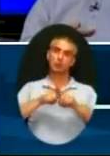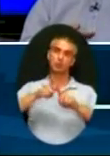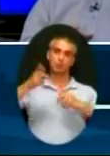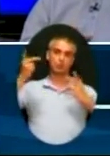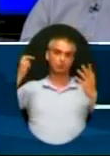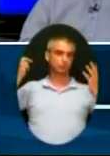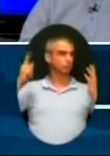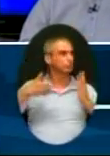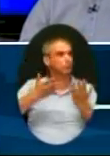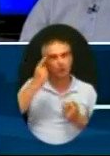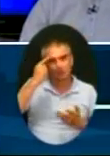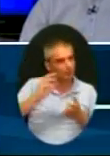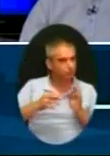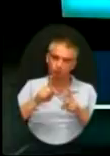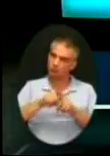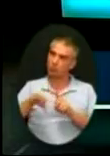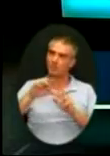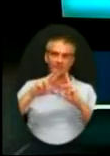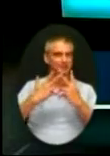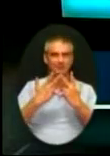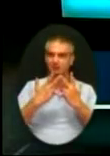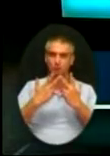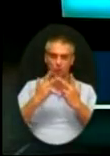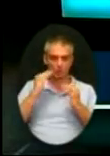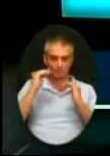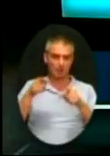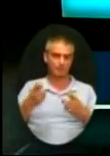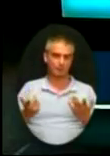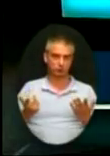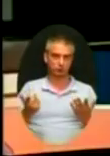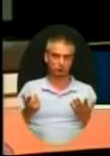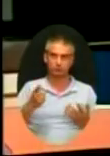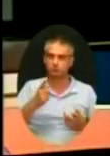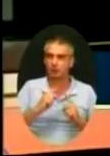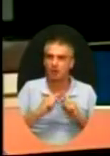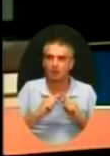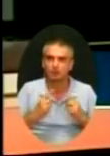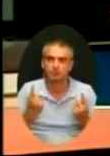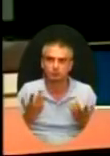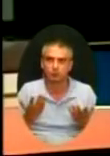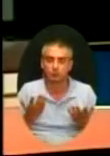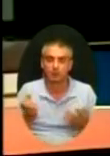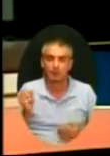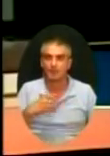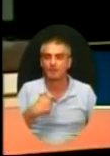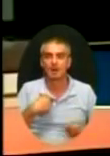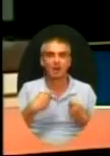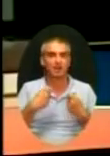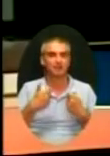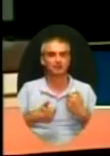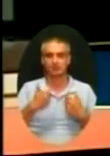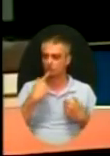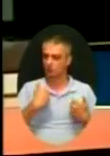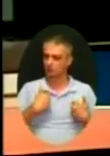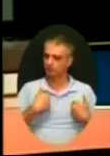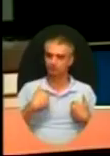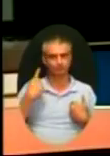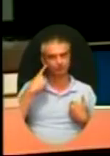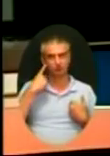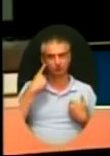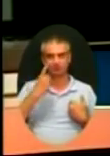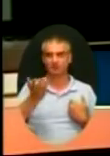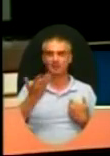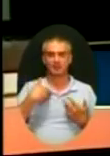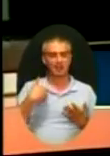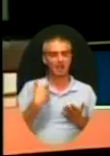דעת משפטי. לא, כאילו הוא נבחר ציבור. ברמה הזו. עכשיו, זה אבסורד על ידי כזה שבאים אליי שרים, אומרים לי, יואב, שמה,